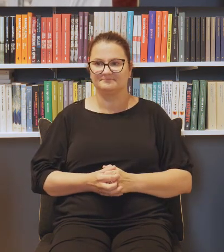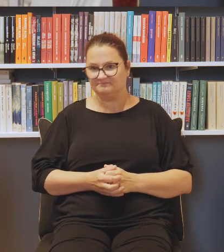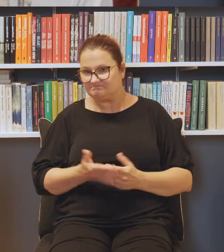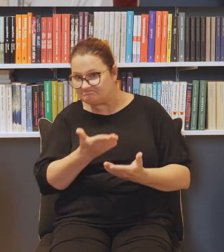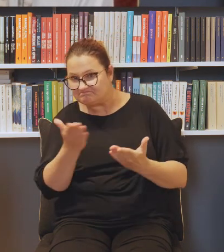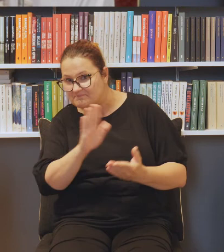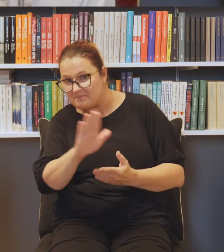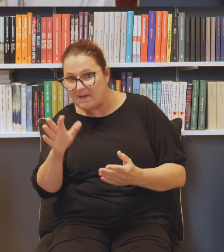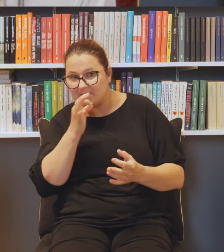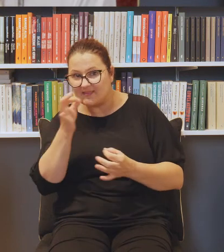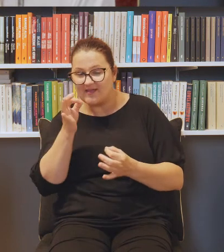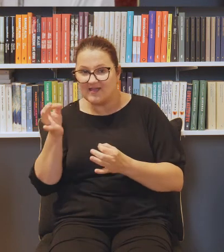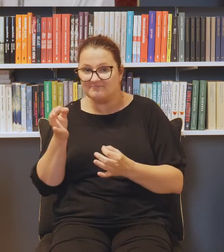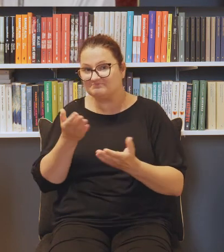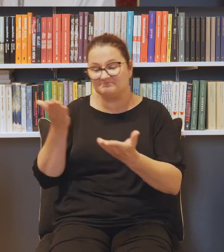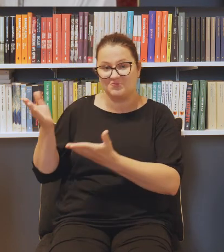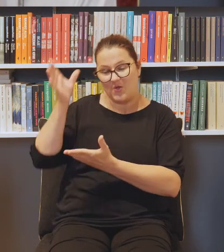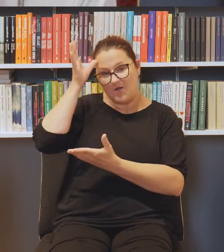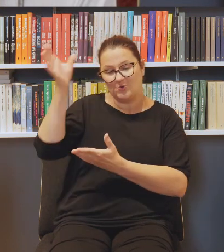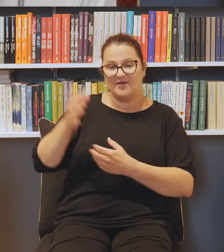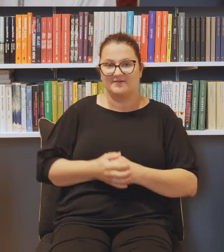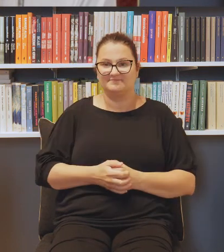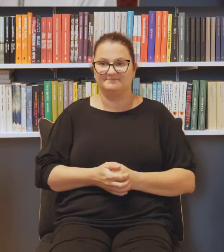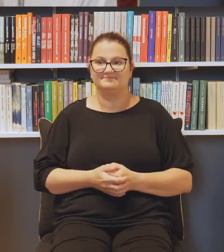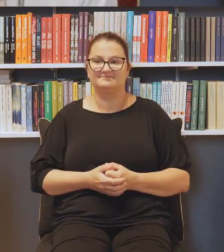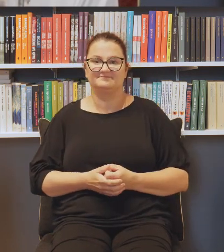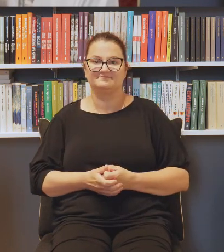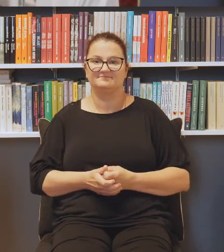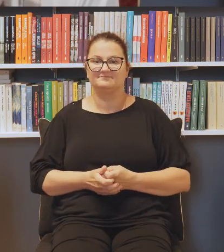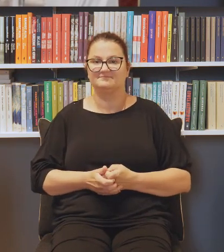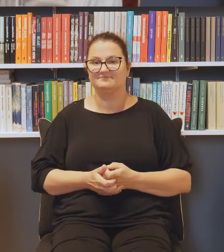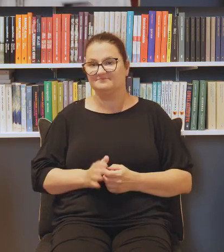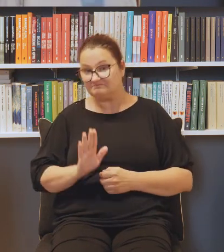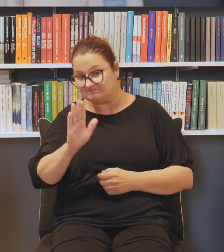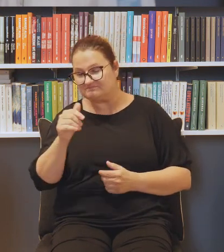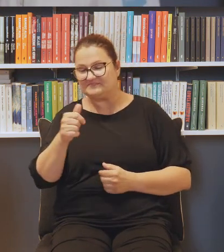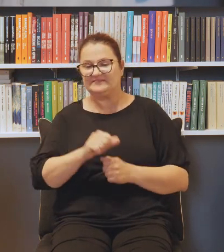Mają Państwo jakieś pytania do autora? Wyczerpaliśmy.